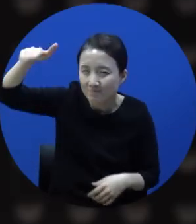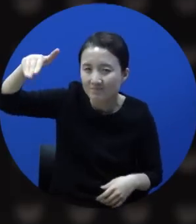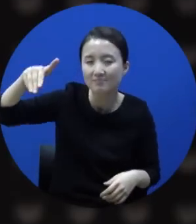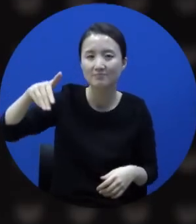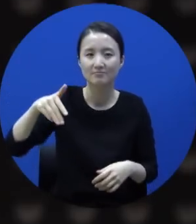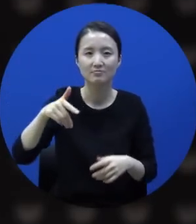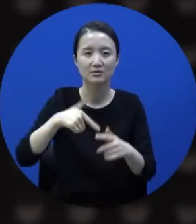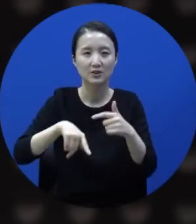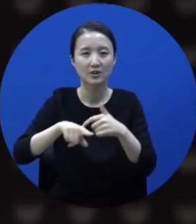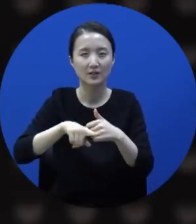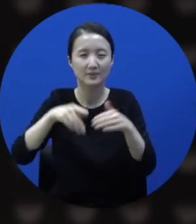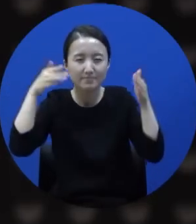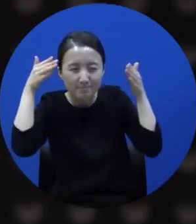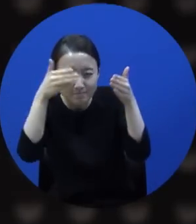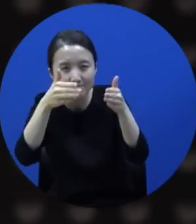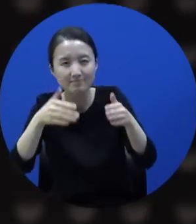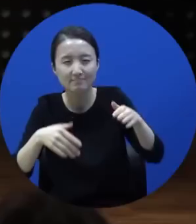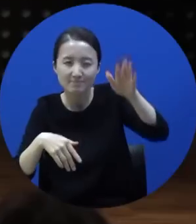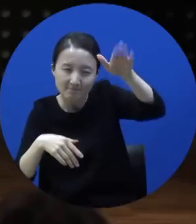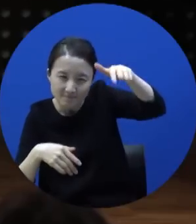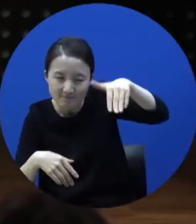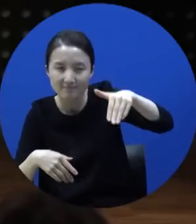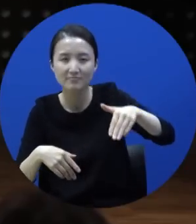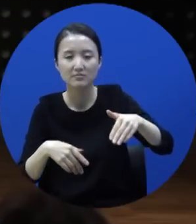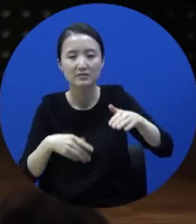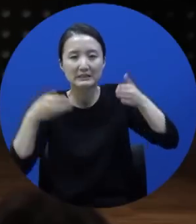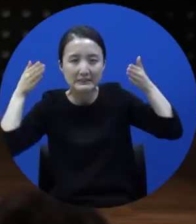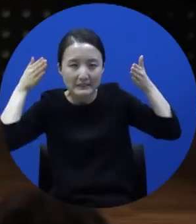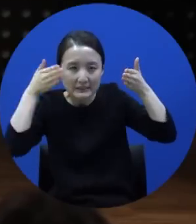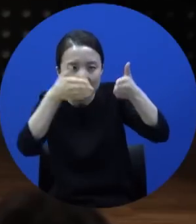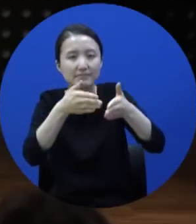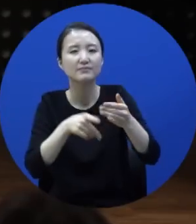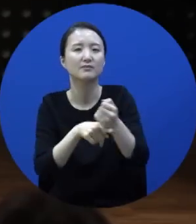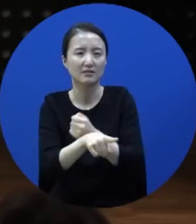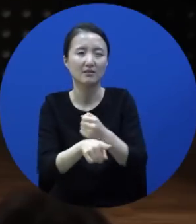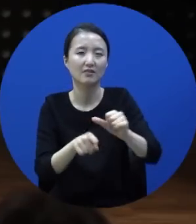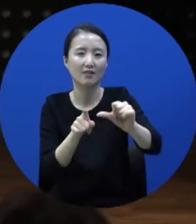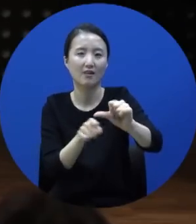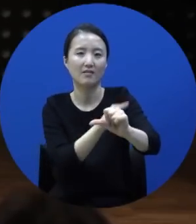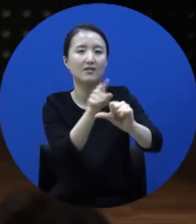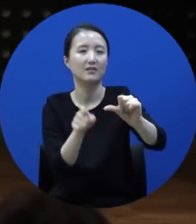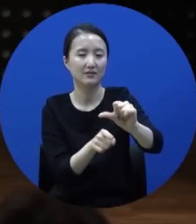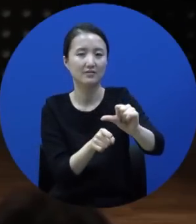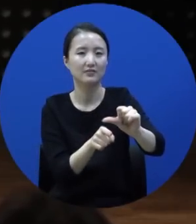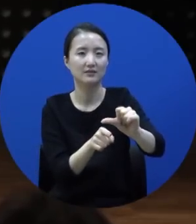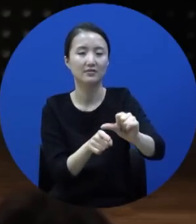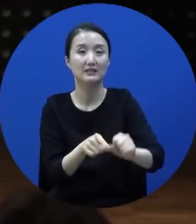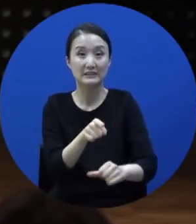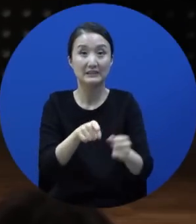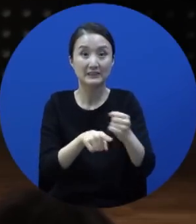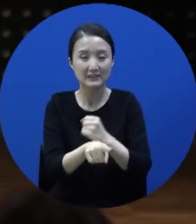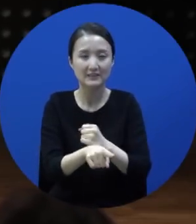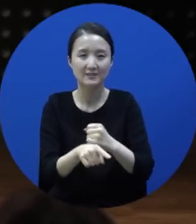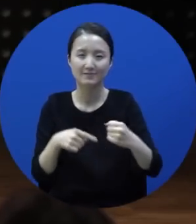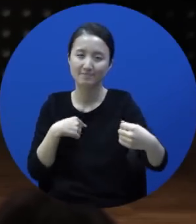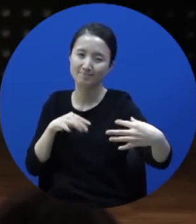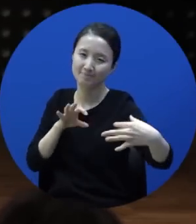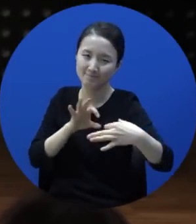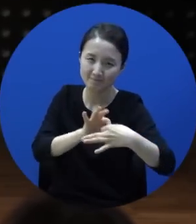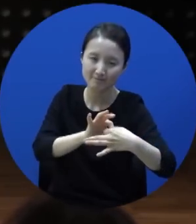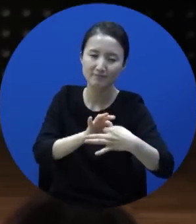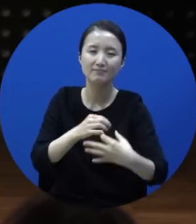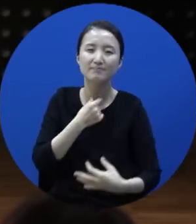이렇게 한 사람에게 이야기를 할 만큼 나의 시간과 노력과 공을 들여서라도 당신과 소통하고 싶습니다.